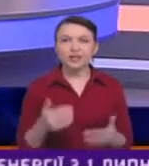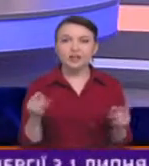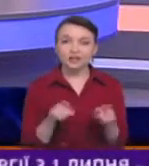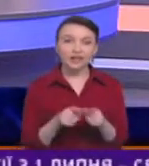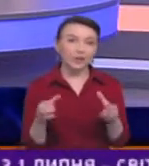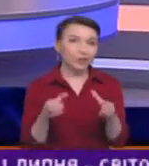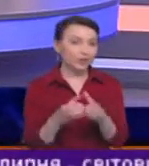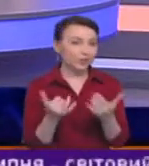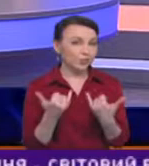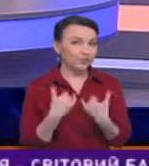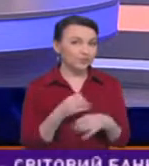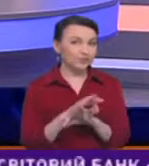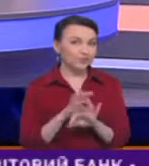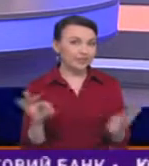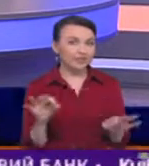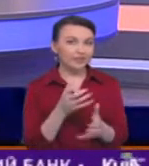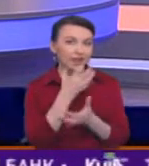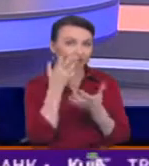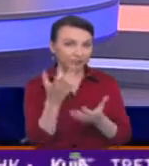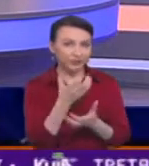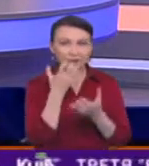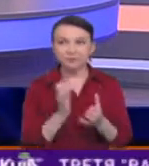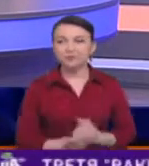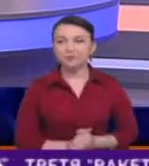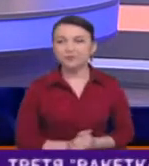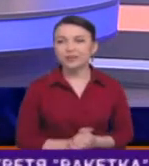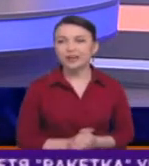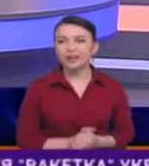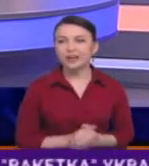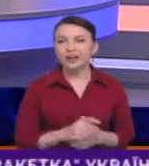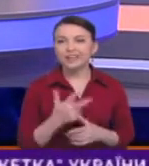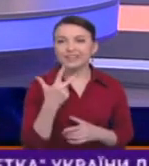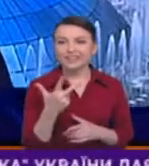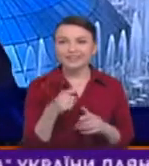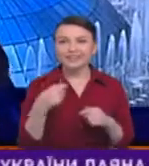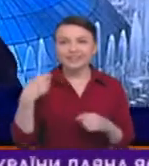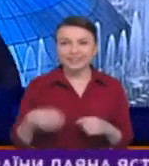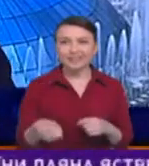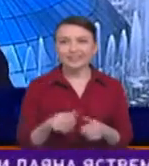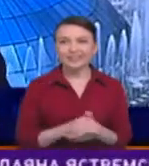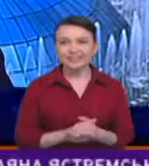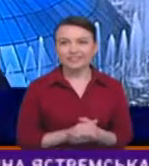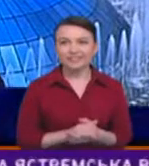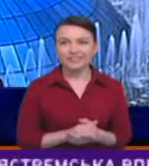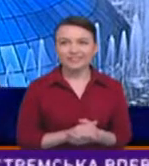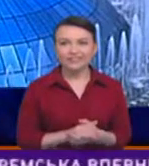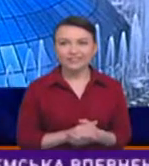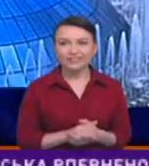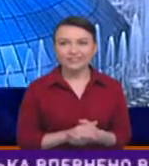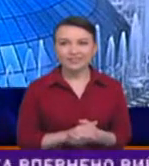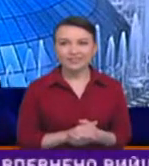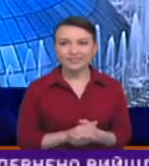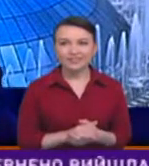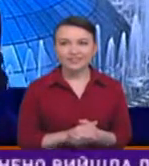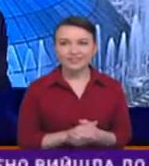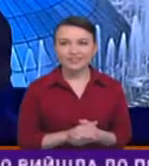компанія славна тепла. Зібралася, тепла. Пан Віктор просив сказати, що зібралися 3 президенти. Ну, в контексті мається на увазі, виступа що... Зеленського,